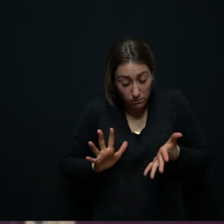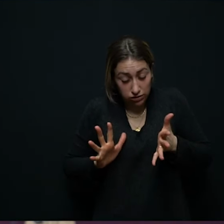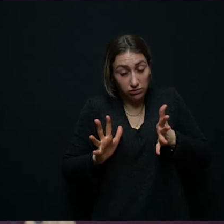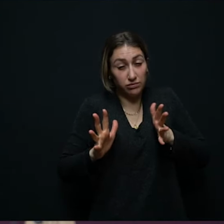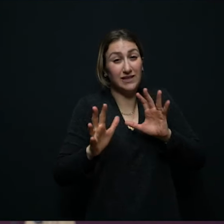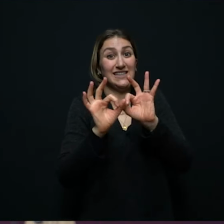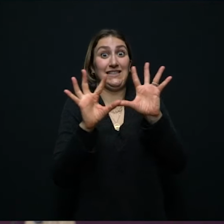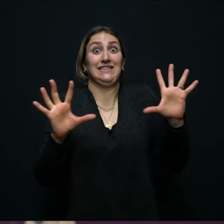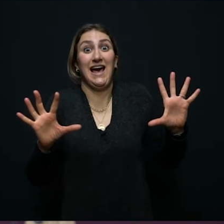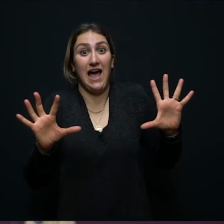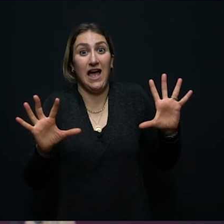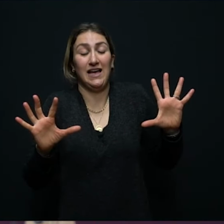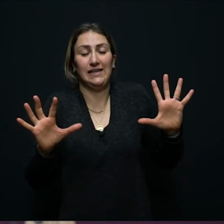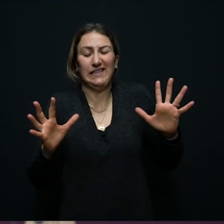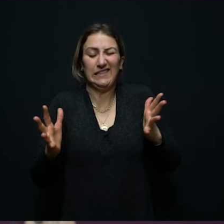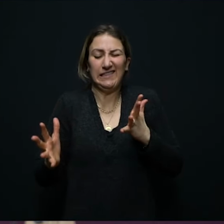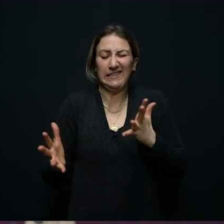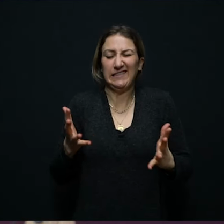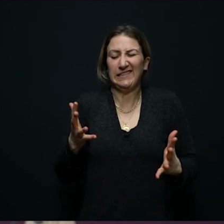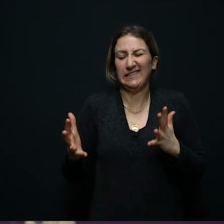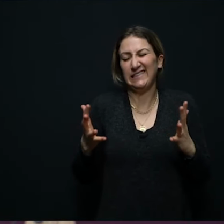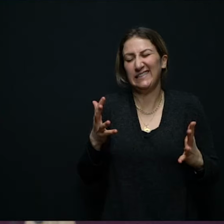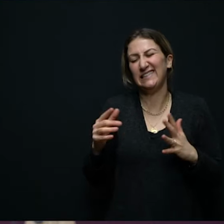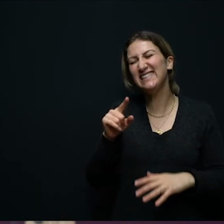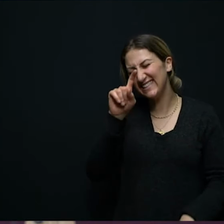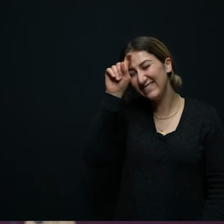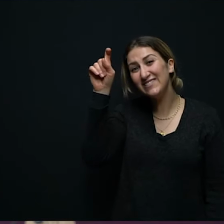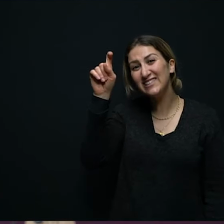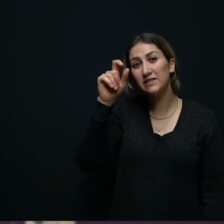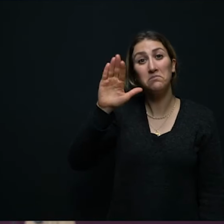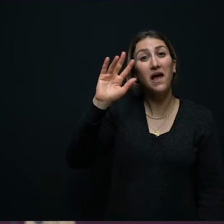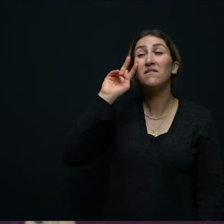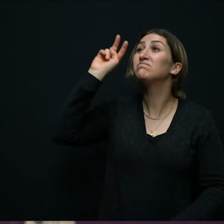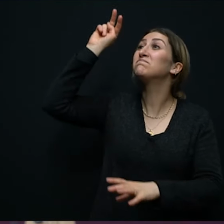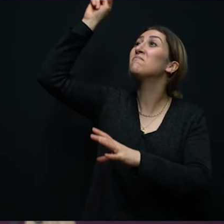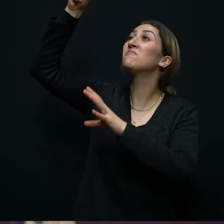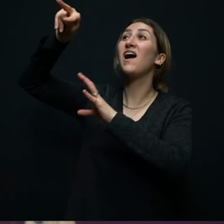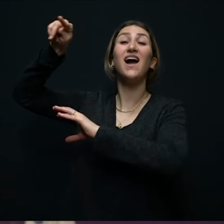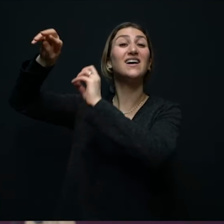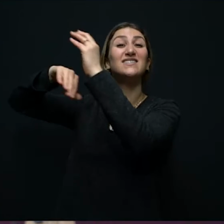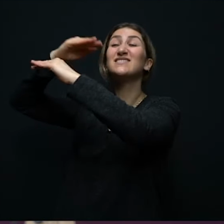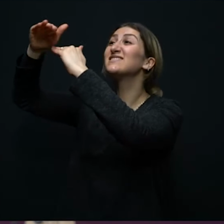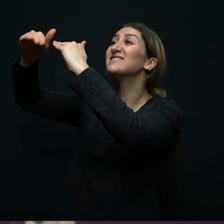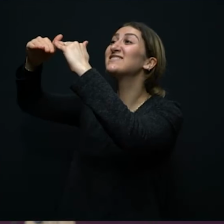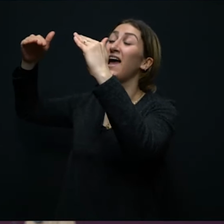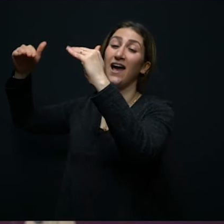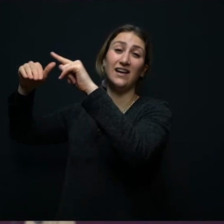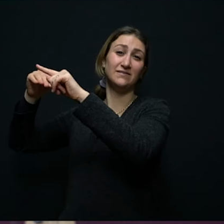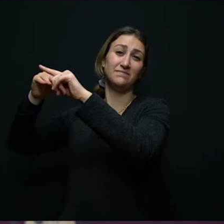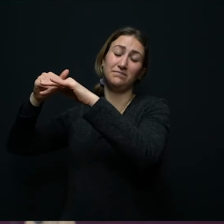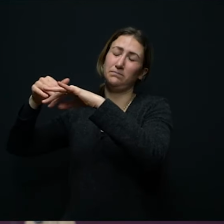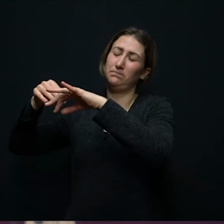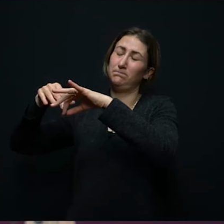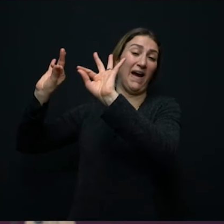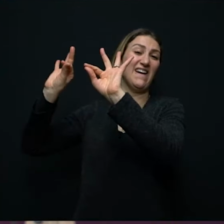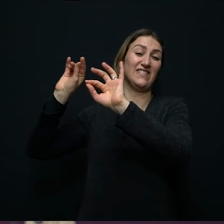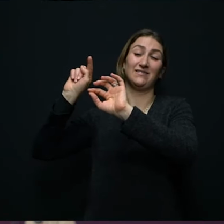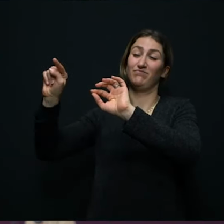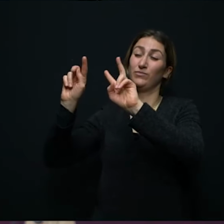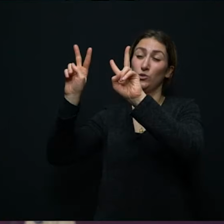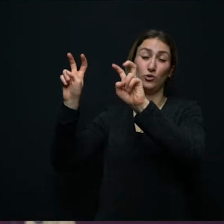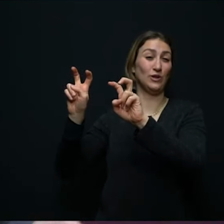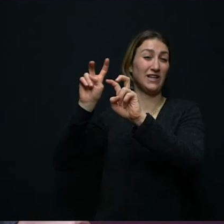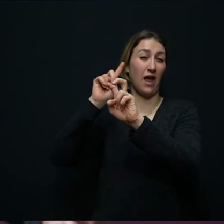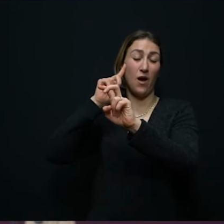soeurs c'est le sujet de conversation préférés au ciel si vous saviez cela c'est le sujet